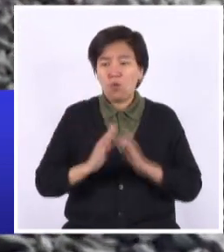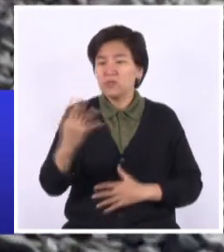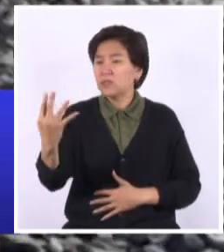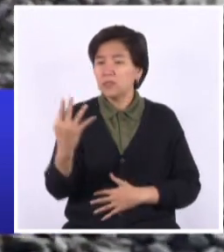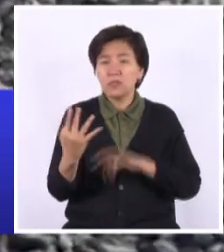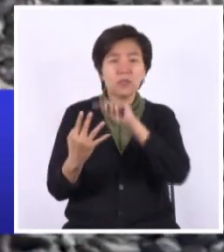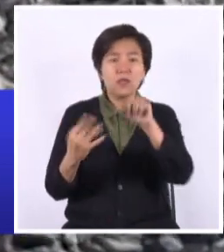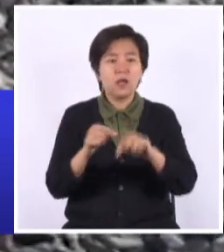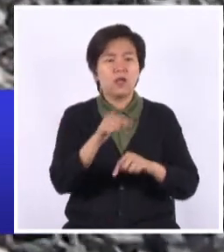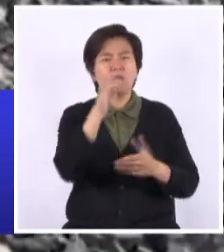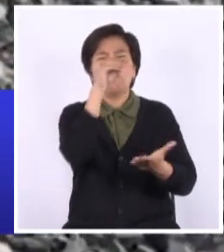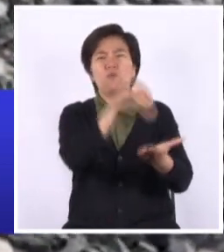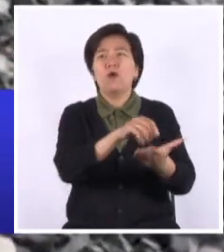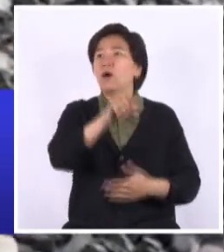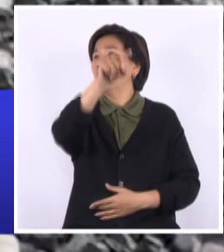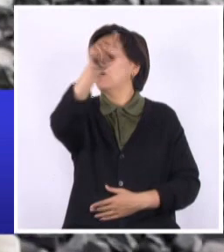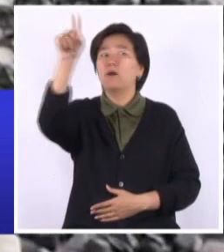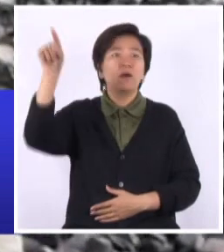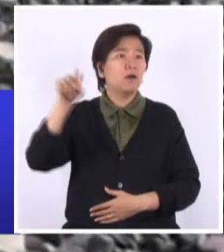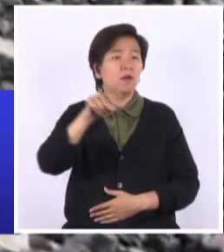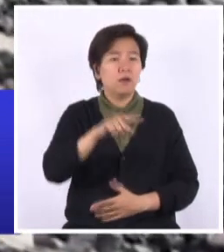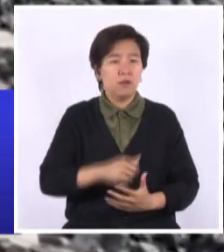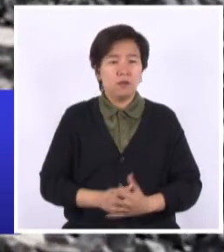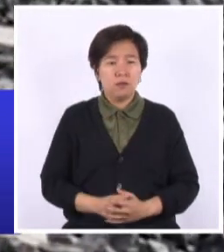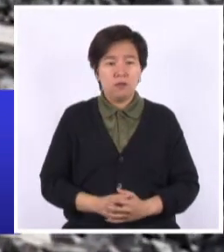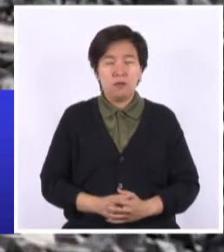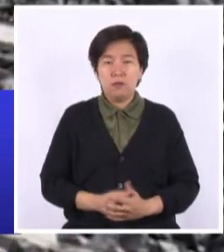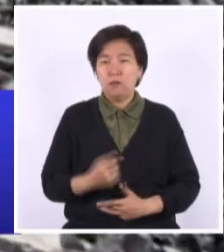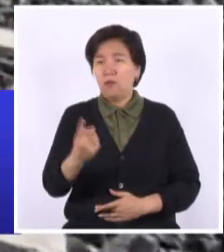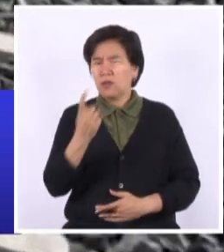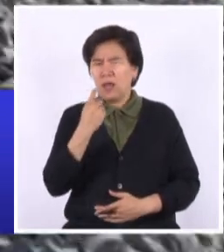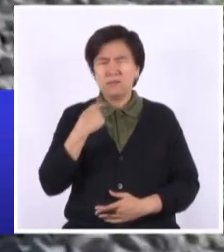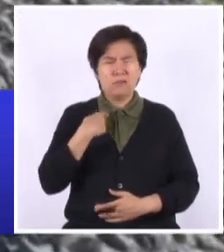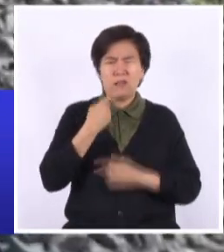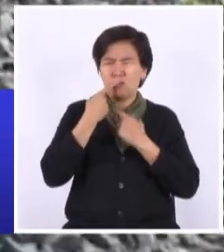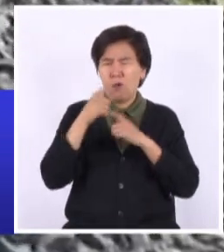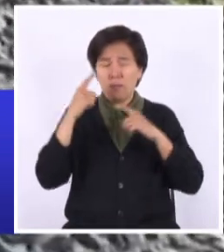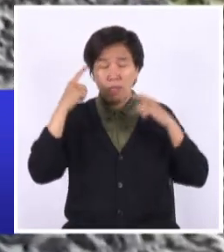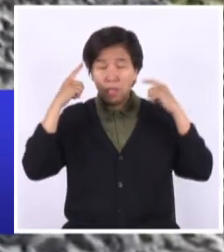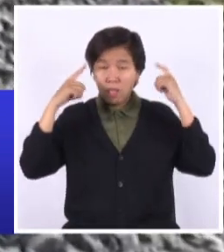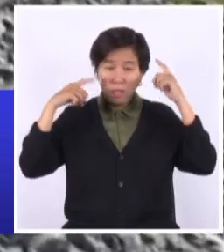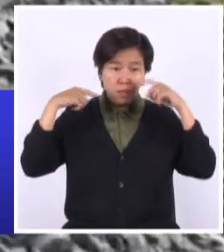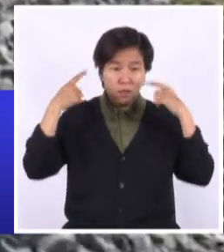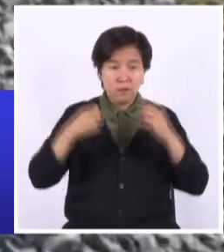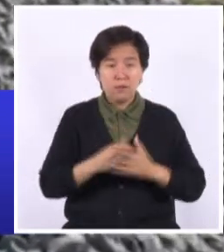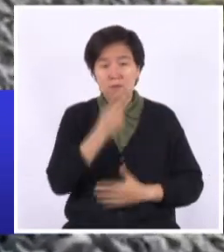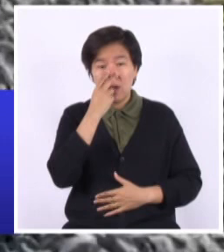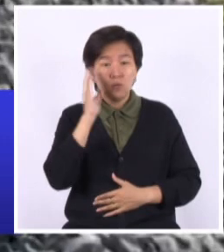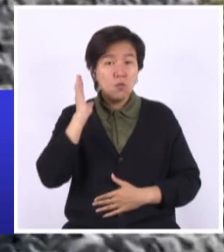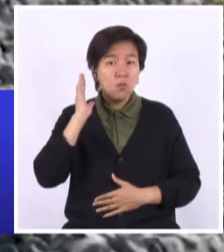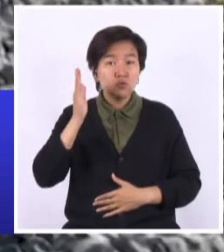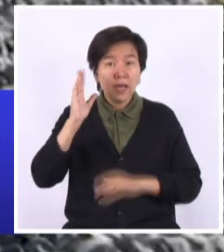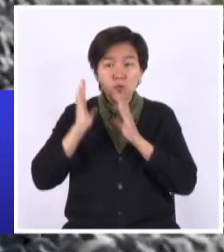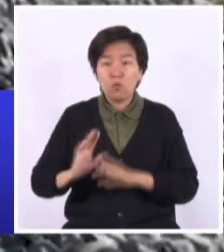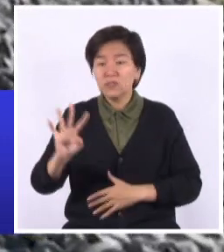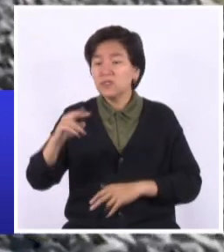ชี้โบ้ชี้เบ้นะแต่ถามไปถามมาก็ยังงงๆอยู่เขาไปตรวจสอบร่องรอยที่อ้างว่ามีชาย4คนมานั่งดื่ม